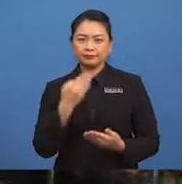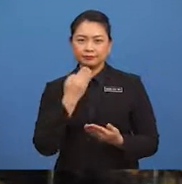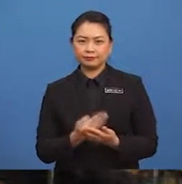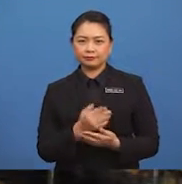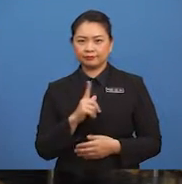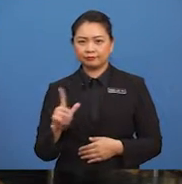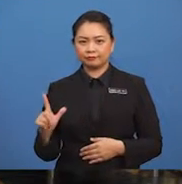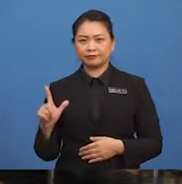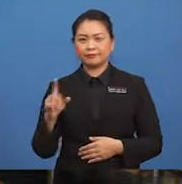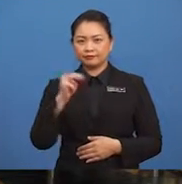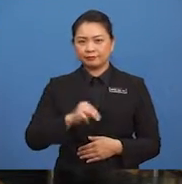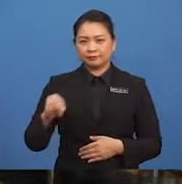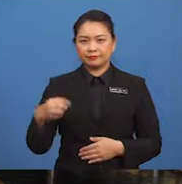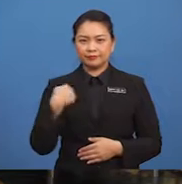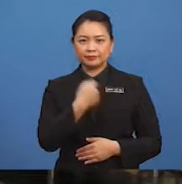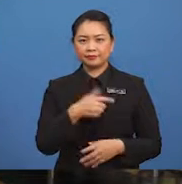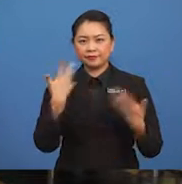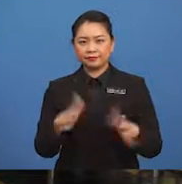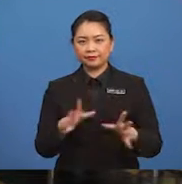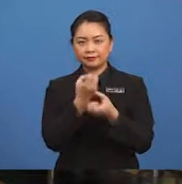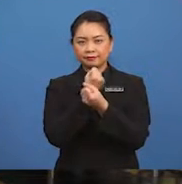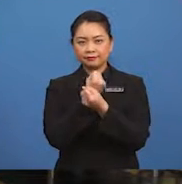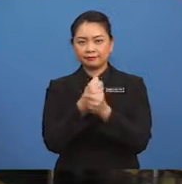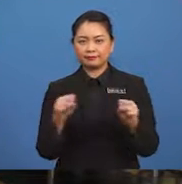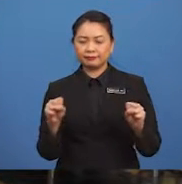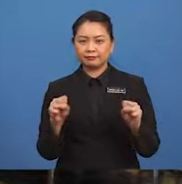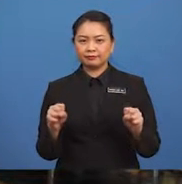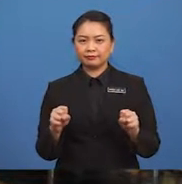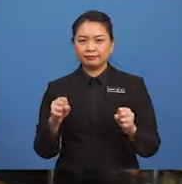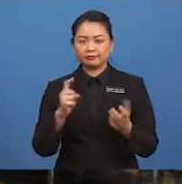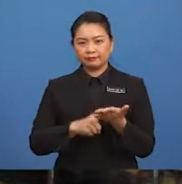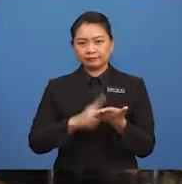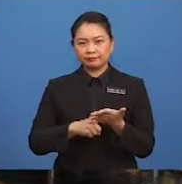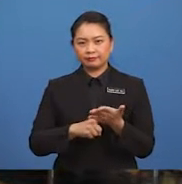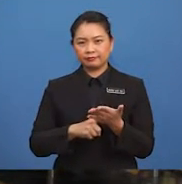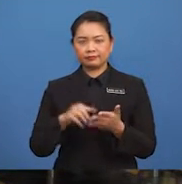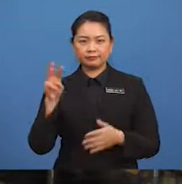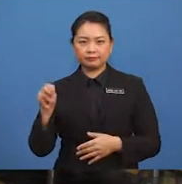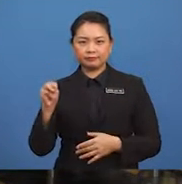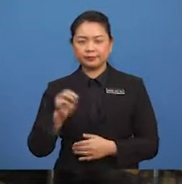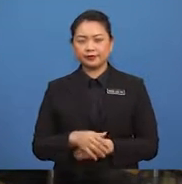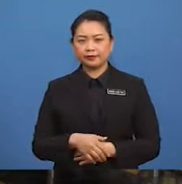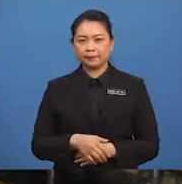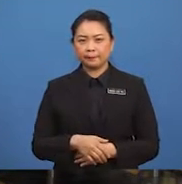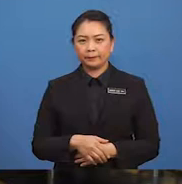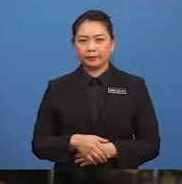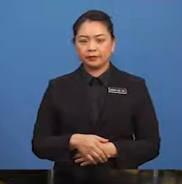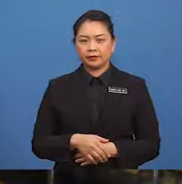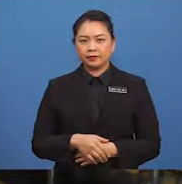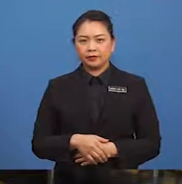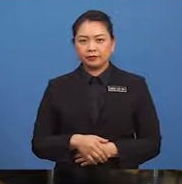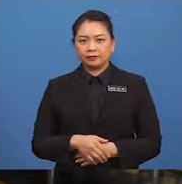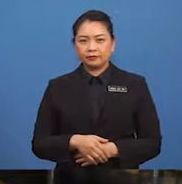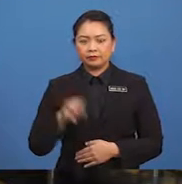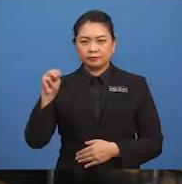Baiklah murid-murid, kita telah selesai membincangkan tentang fasa M, iaitu mitosis